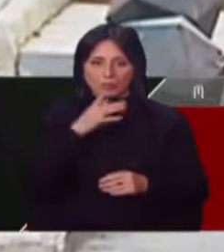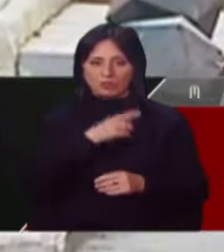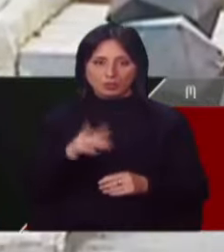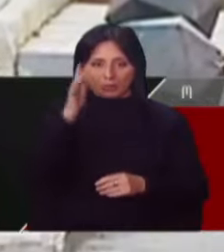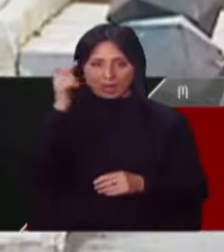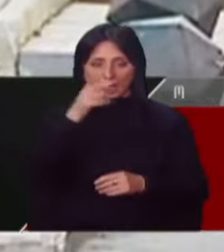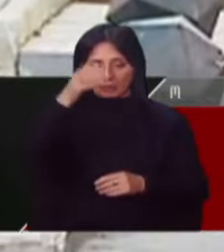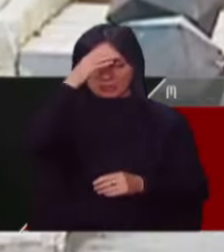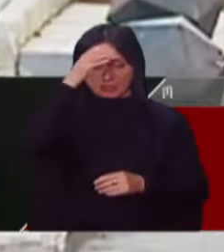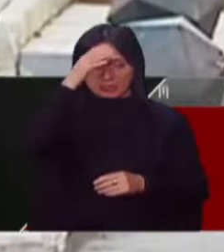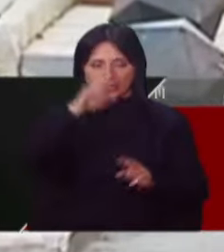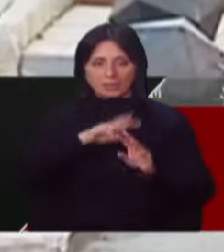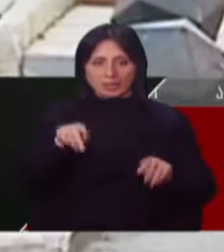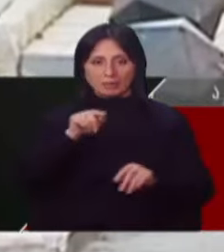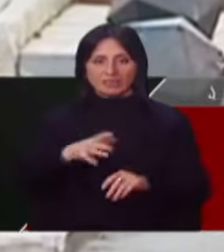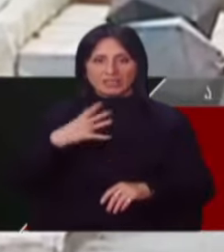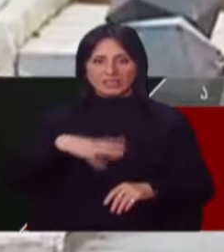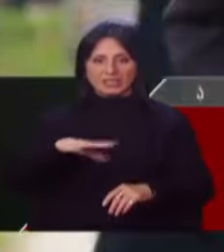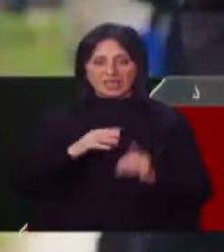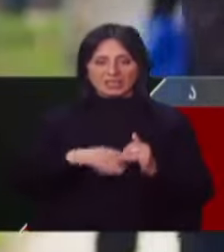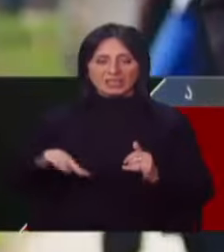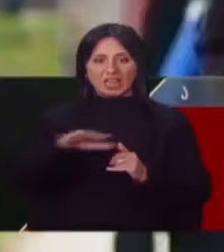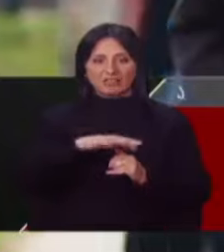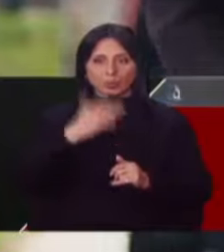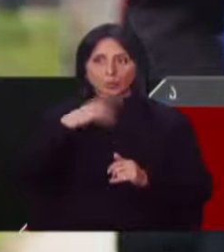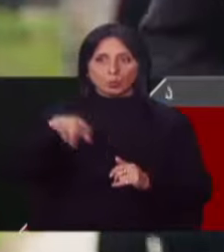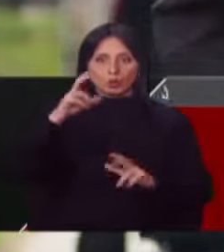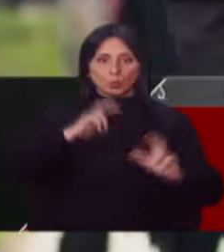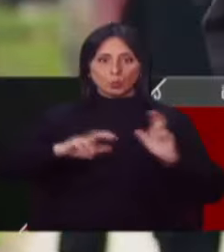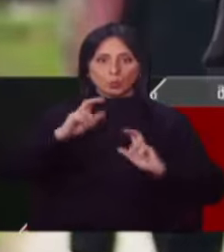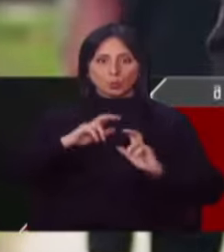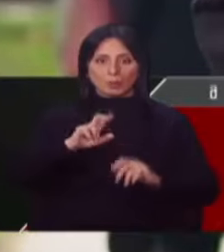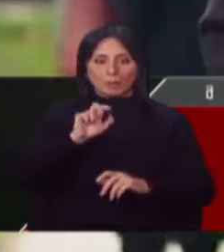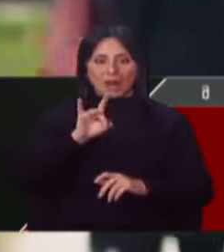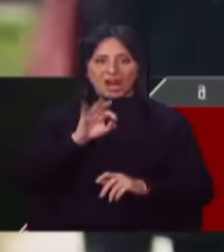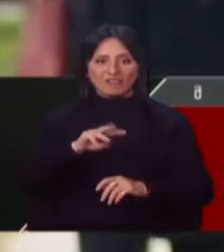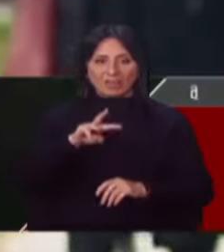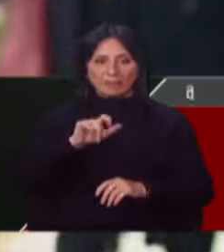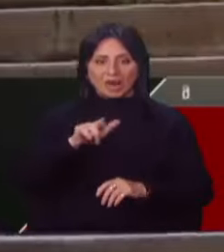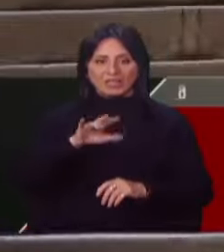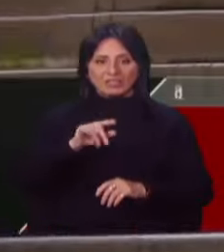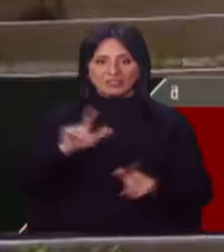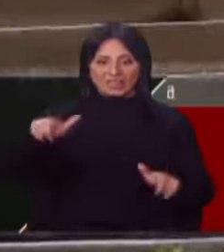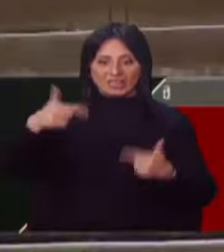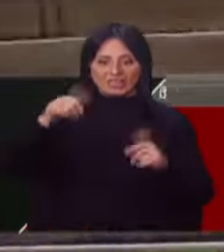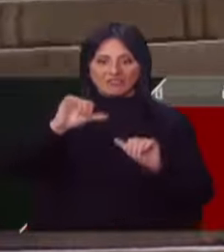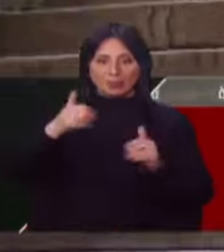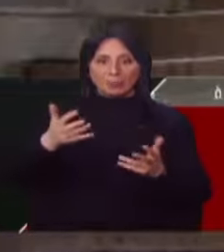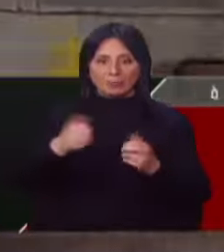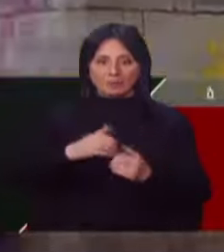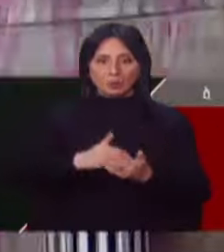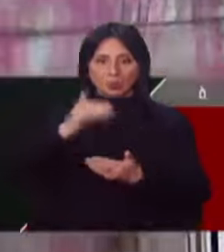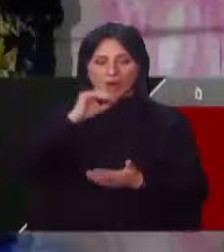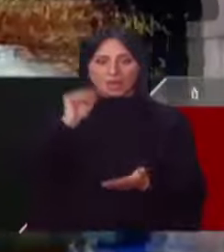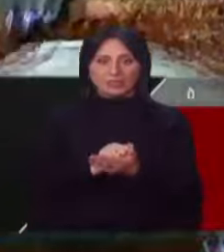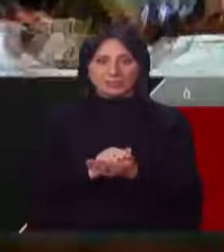დრომდე განათლებისა და მეცნიერების სამინისტრო საქართველოს ტერიტორიიდან უცხოეთის უნივერსიტეტში ბაკალავრიატსა და მაგისტრატურაში დისტანციური ფორმით მიღებული